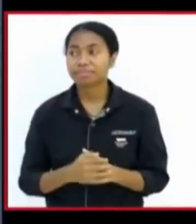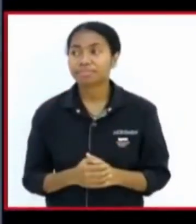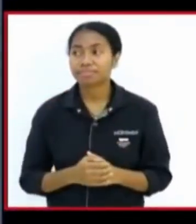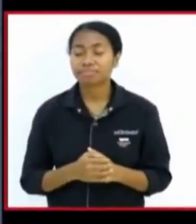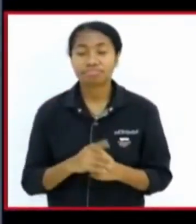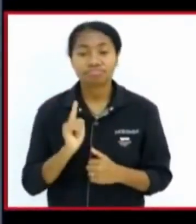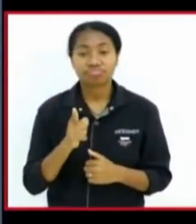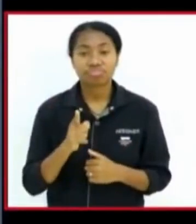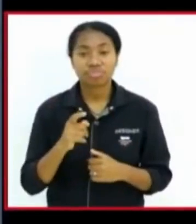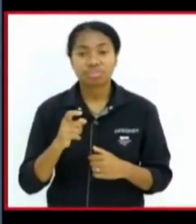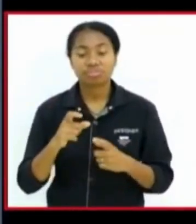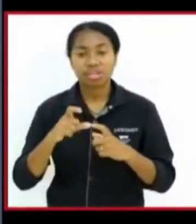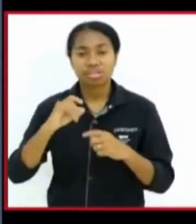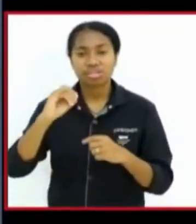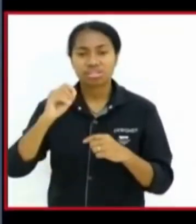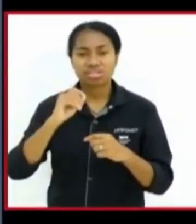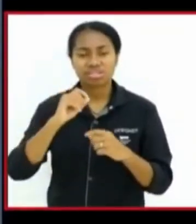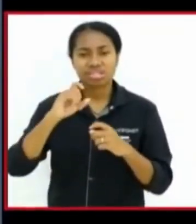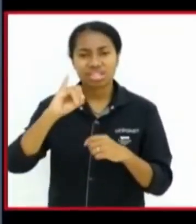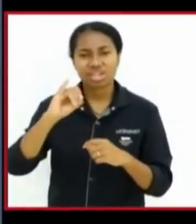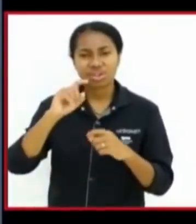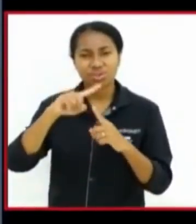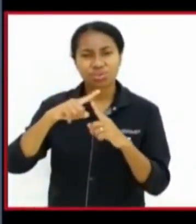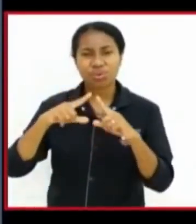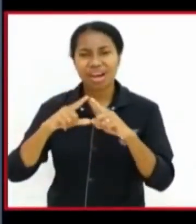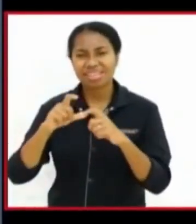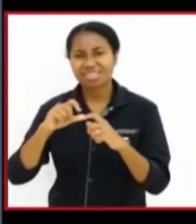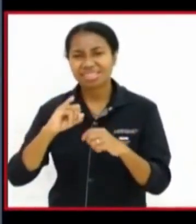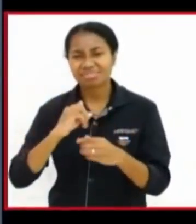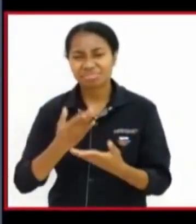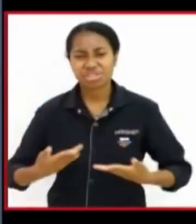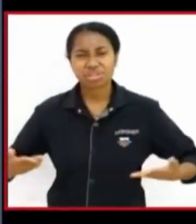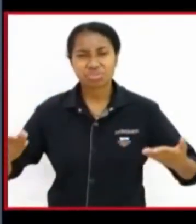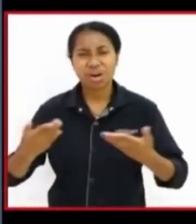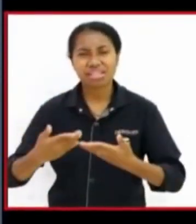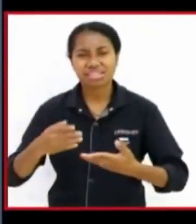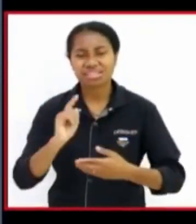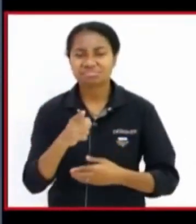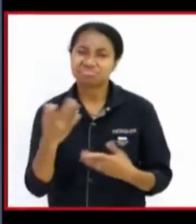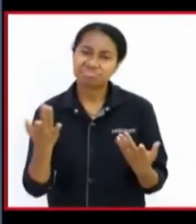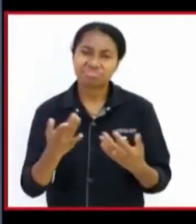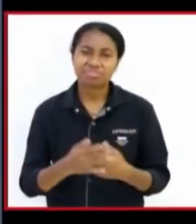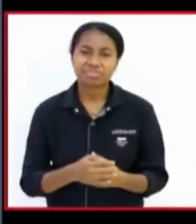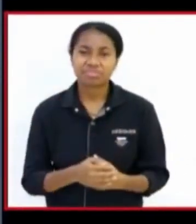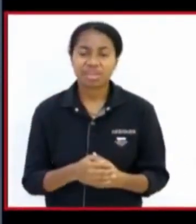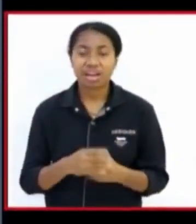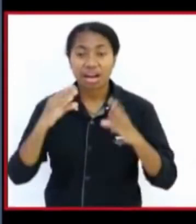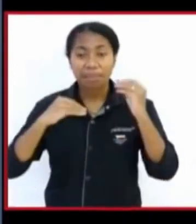terhadap situasi ini dalam rapat yang terjadi dengan singkat